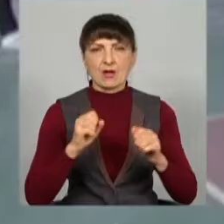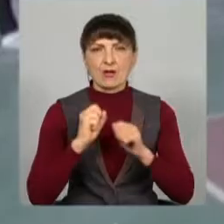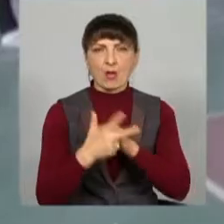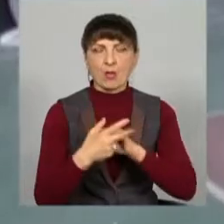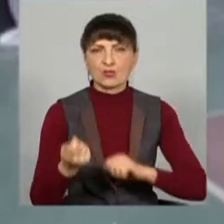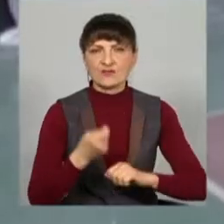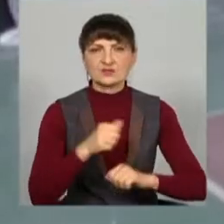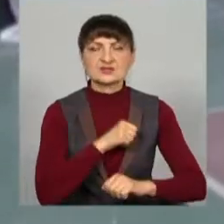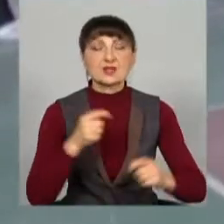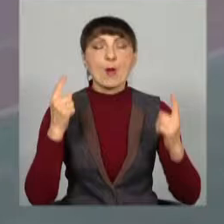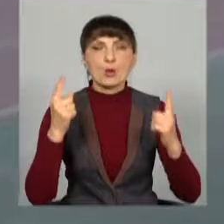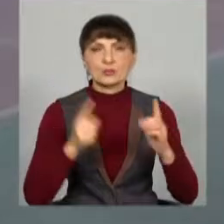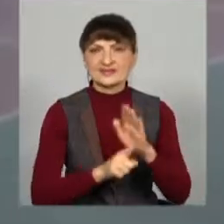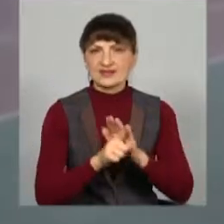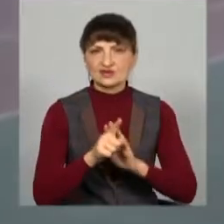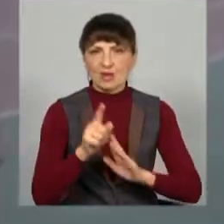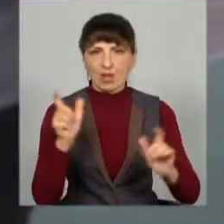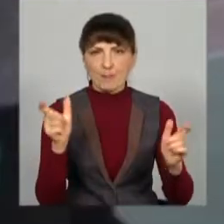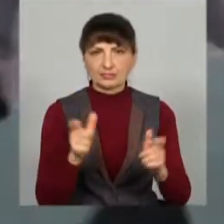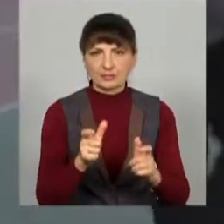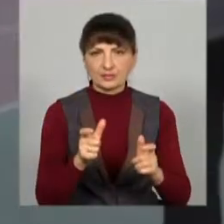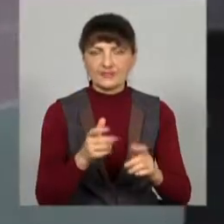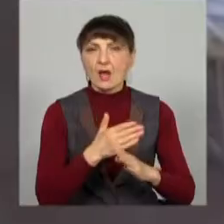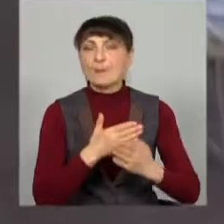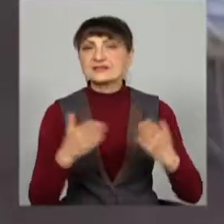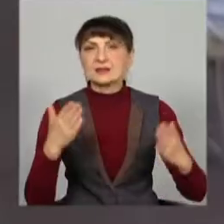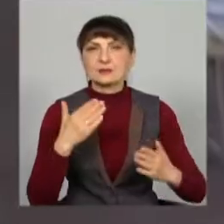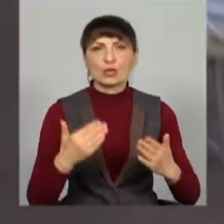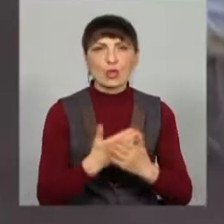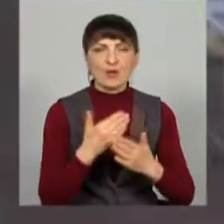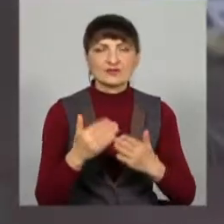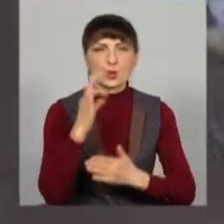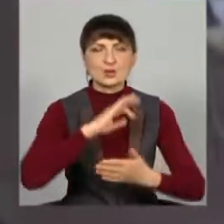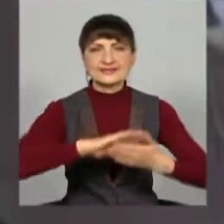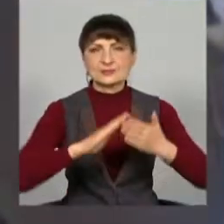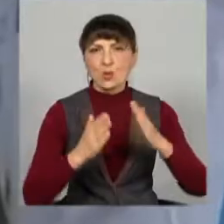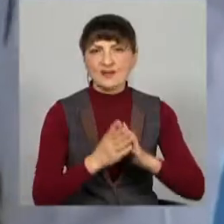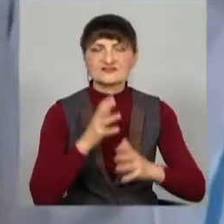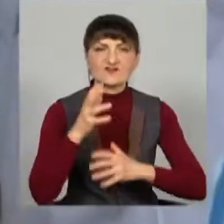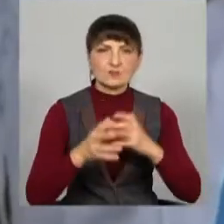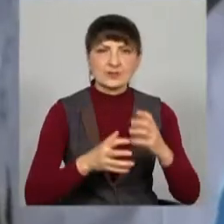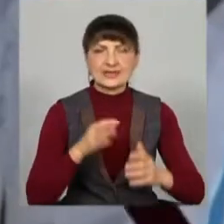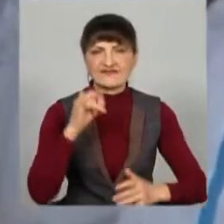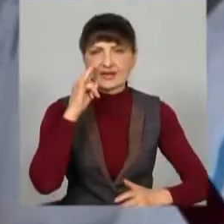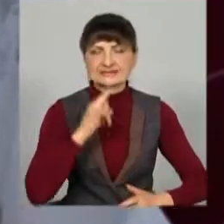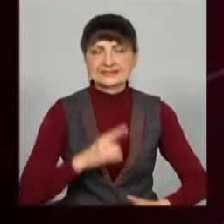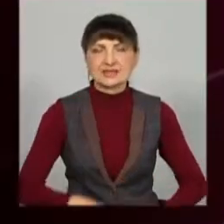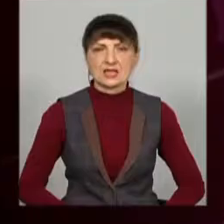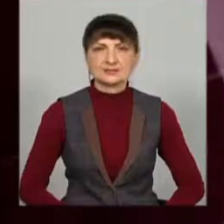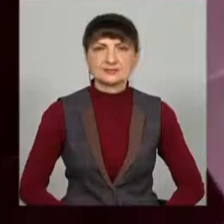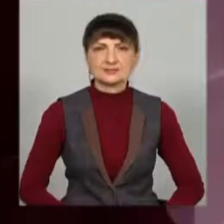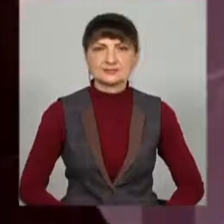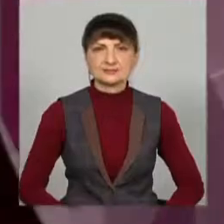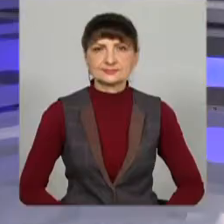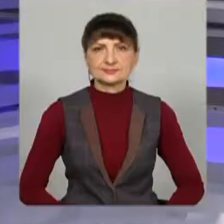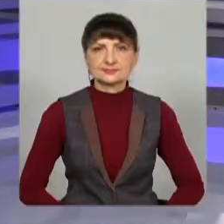самая масштабная с момента начала пандемии. Последние новости об эпидситуации в стране и в мире в этом выпуске.